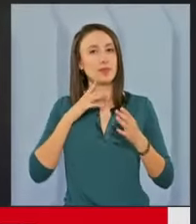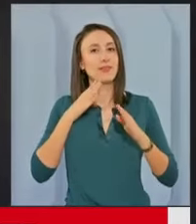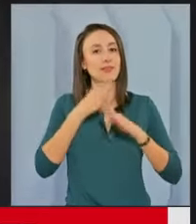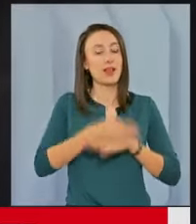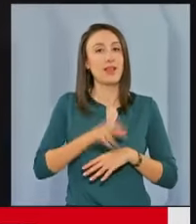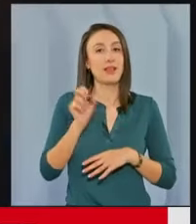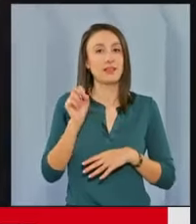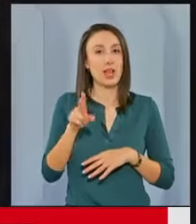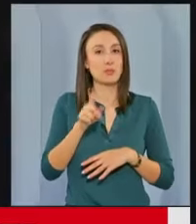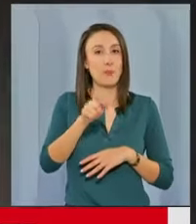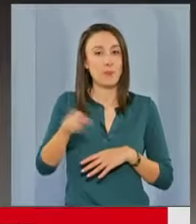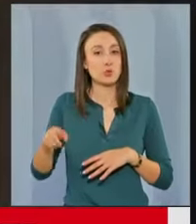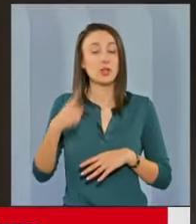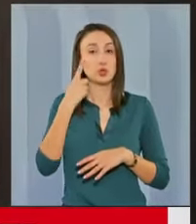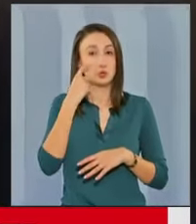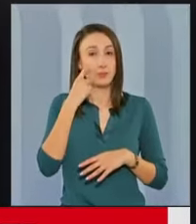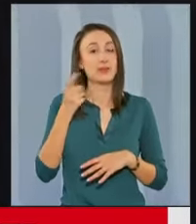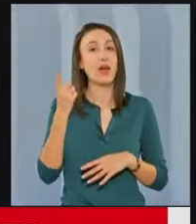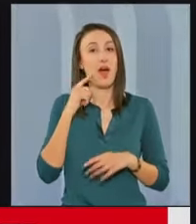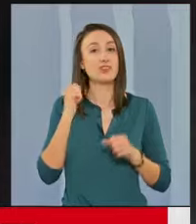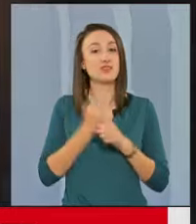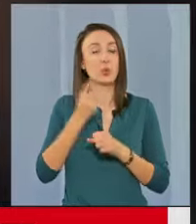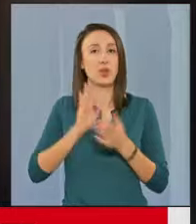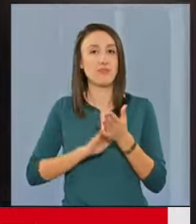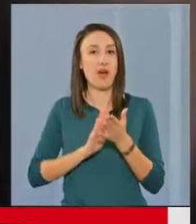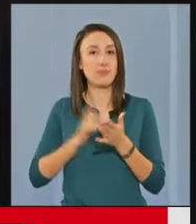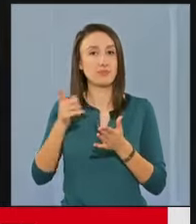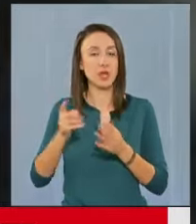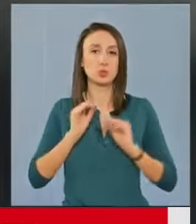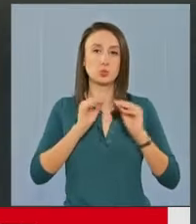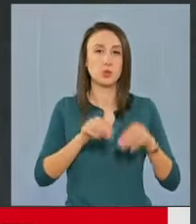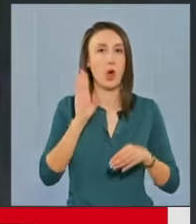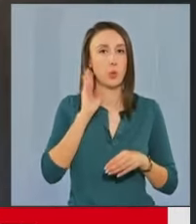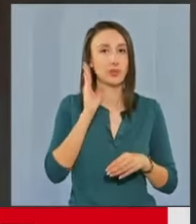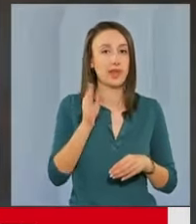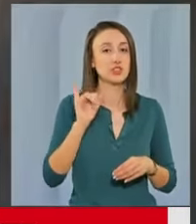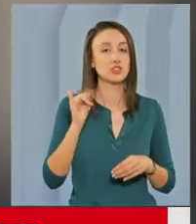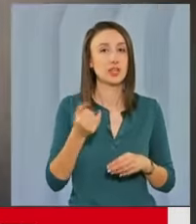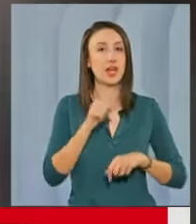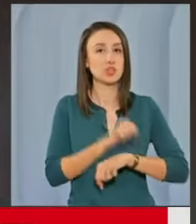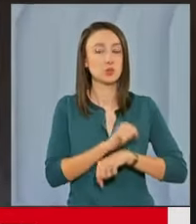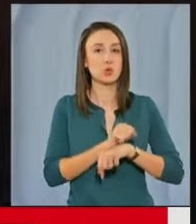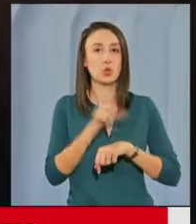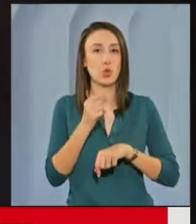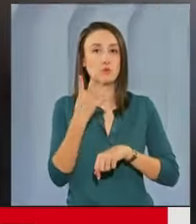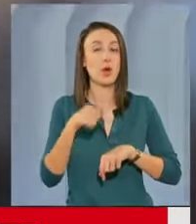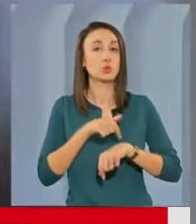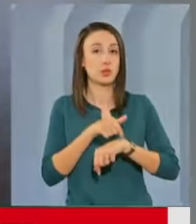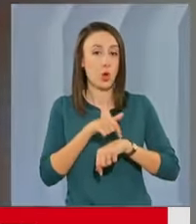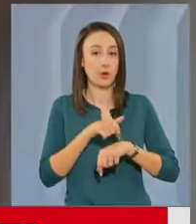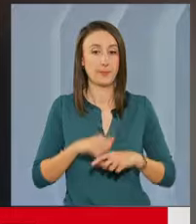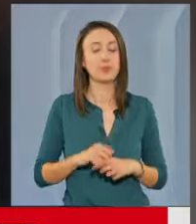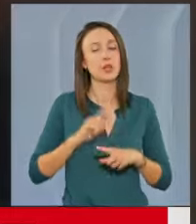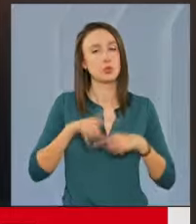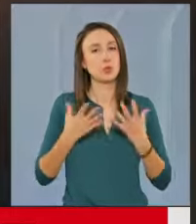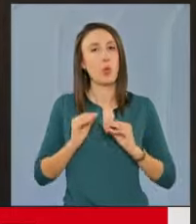descinderilor, 13 persoane suspectate că ar fi comis ilegalități au fost duse la audieri și reținute pentru 24 de ore.